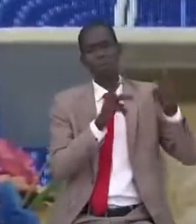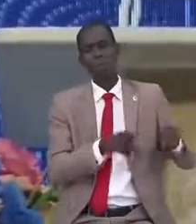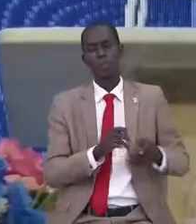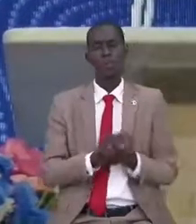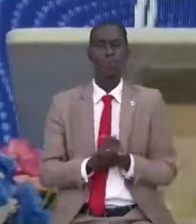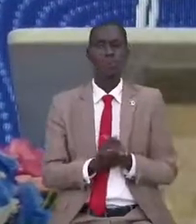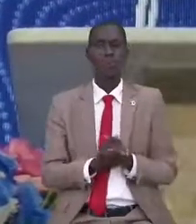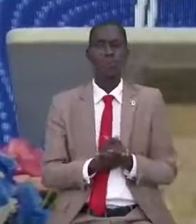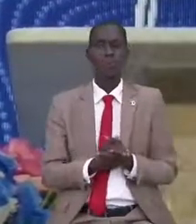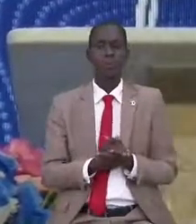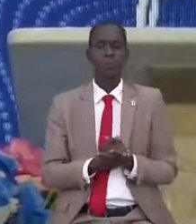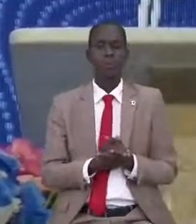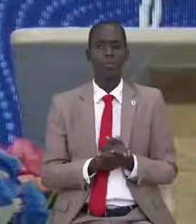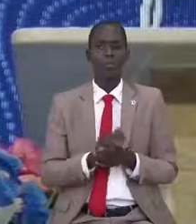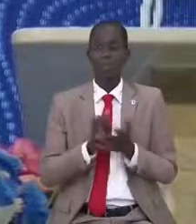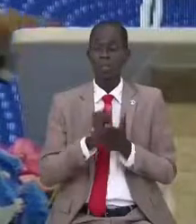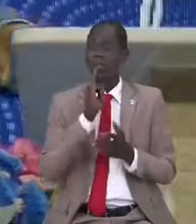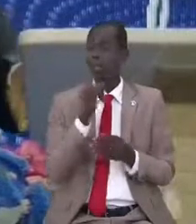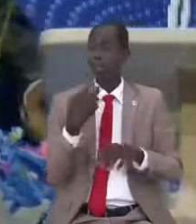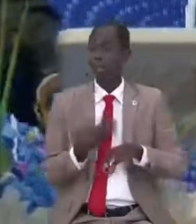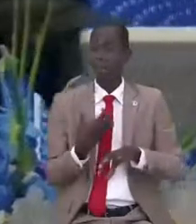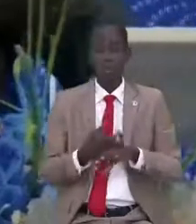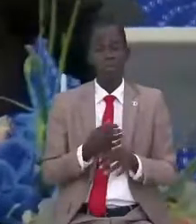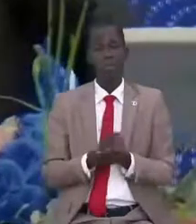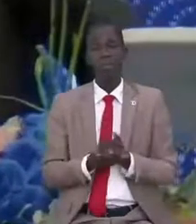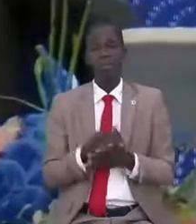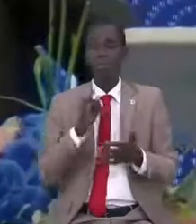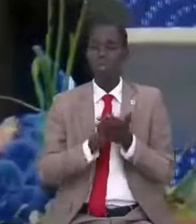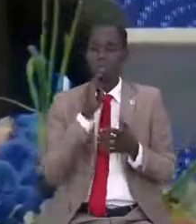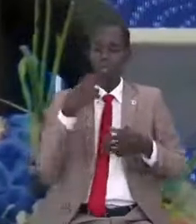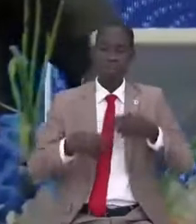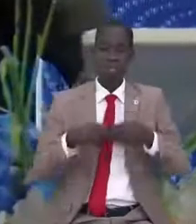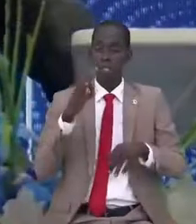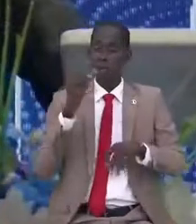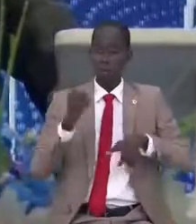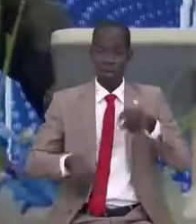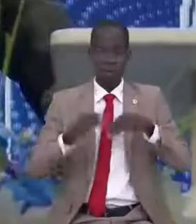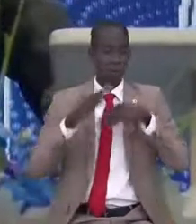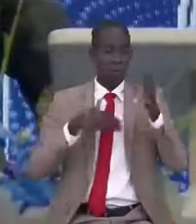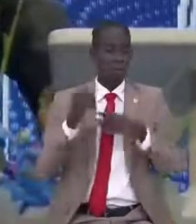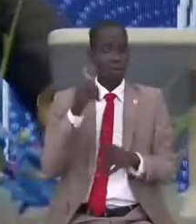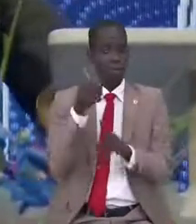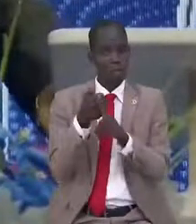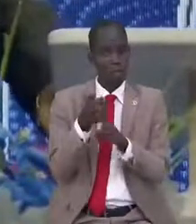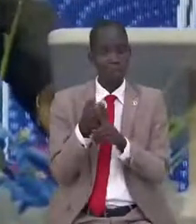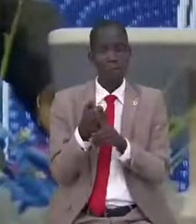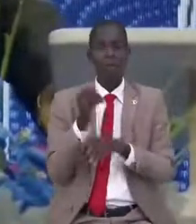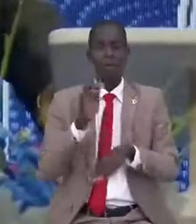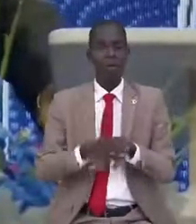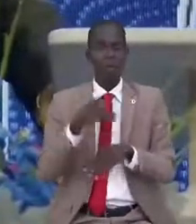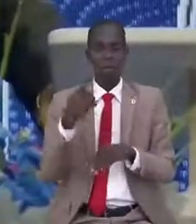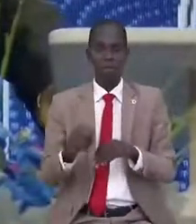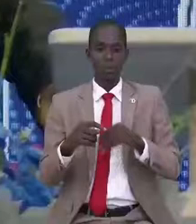avant d'édifier les autres? C'est difficile. Si tu ne t'édifies pas sur